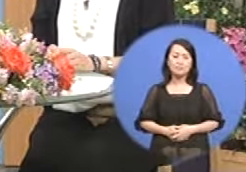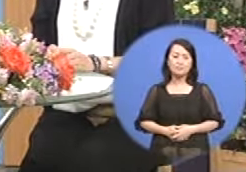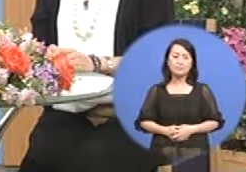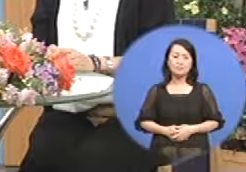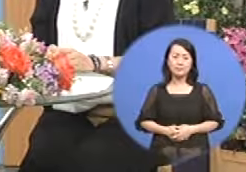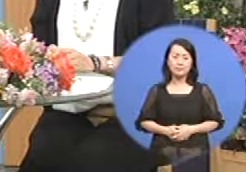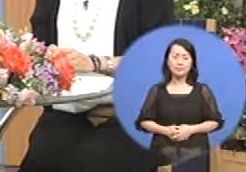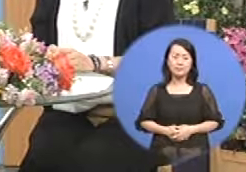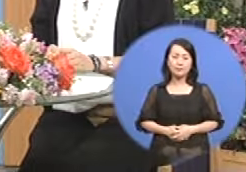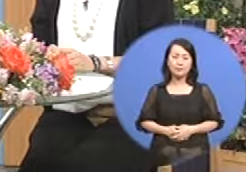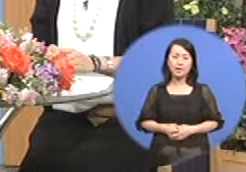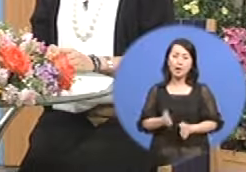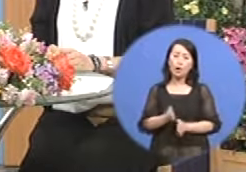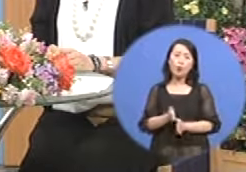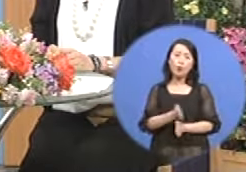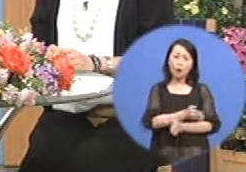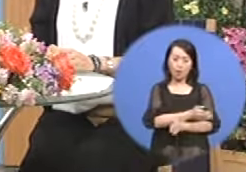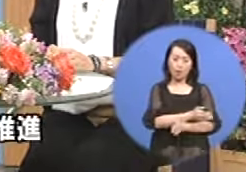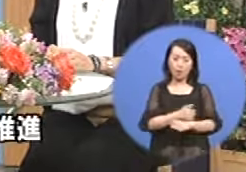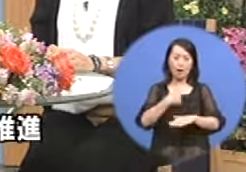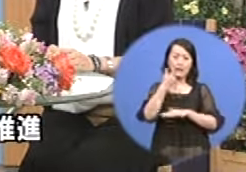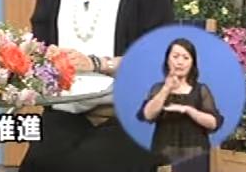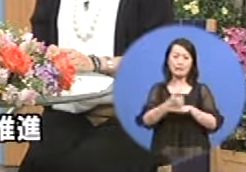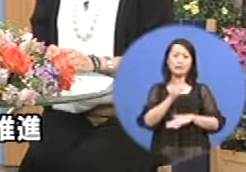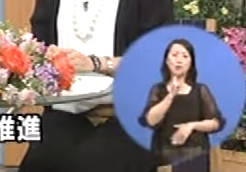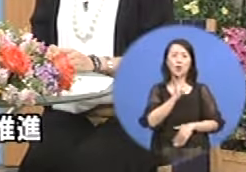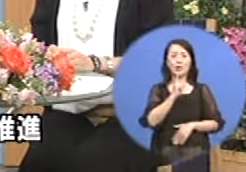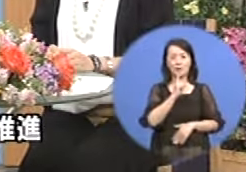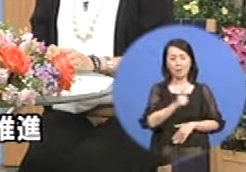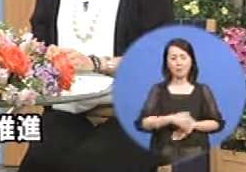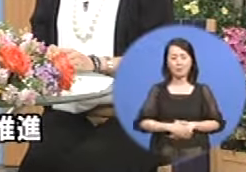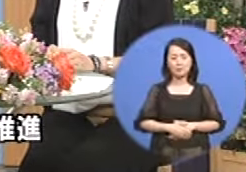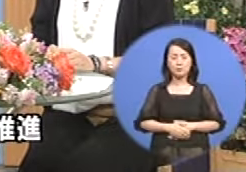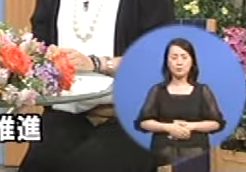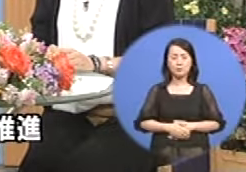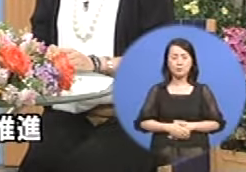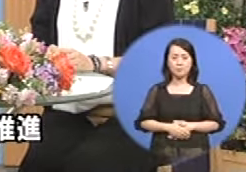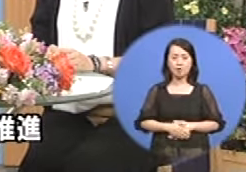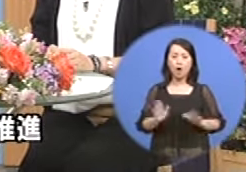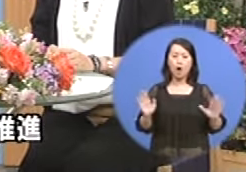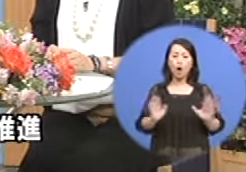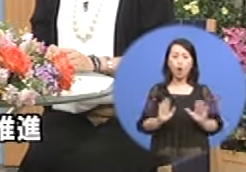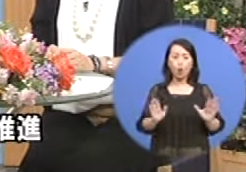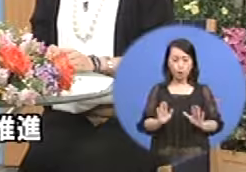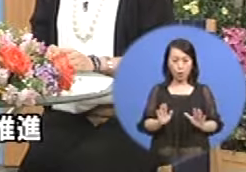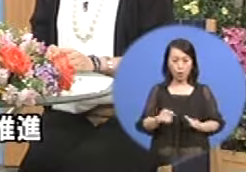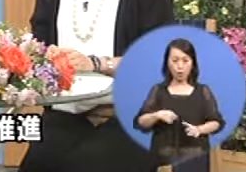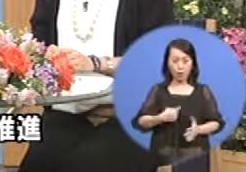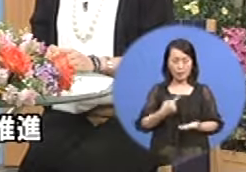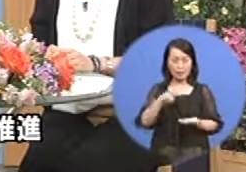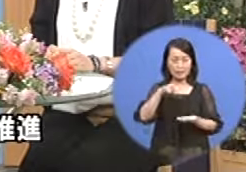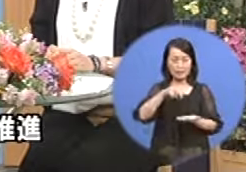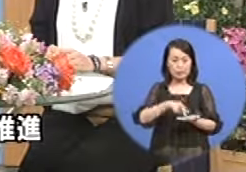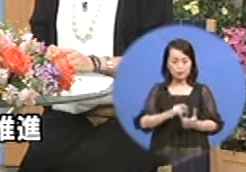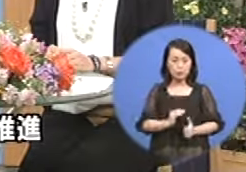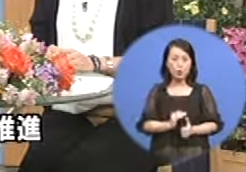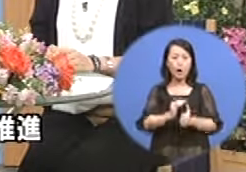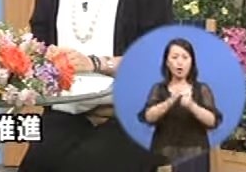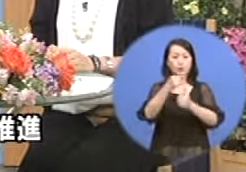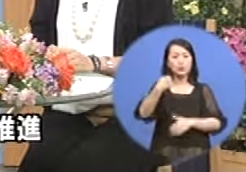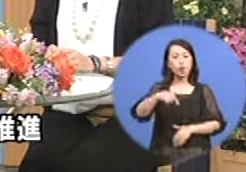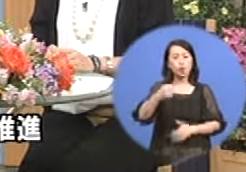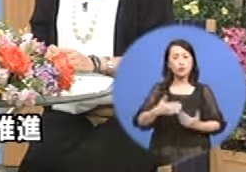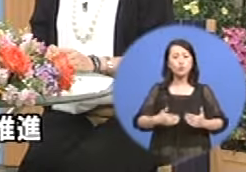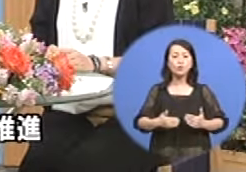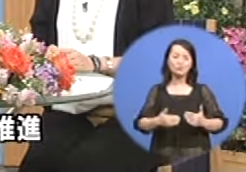紀の国21、後半は知事と語るです。今回は子どもの自立を育む教育の推進をテーマ